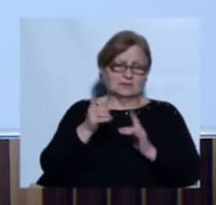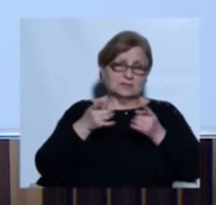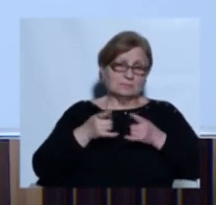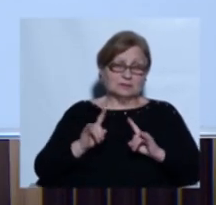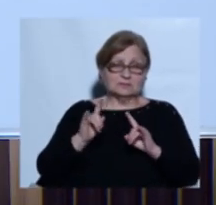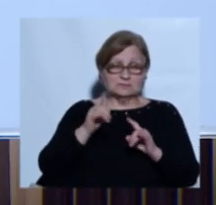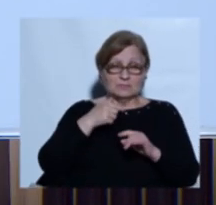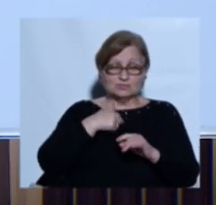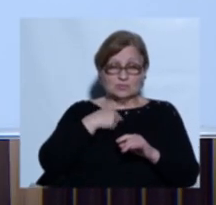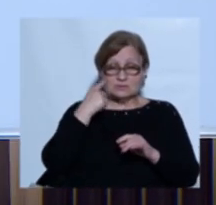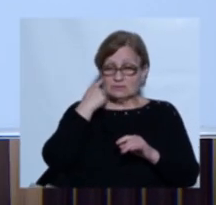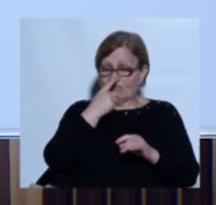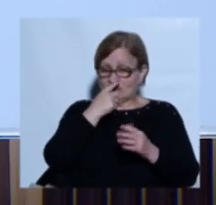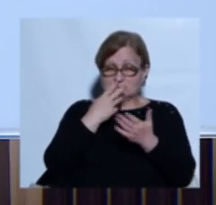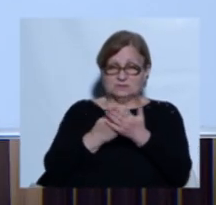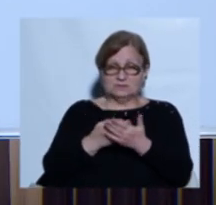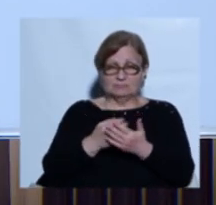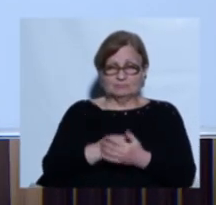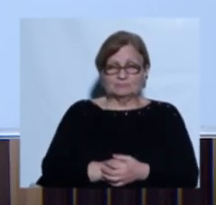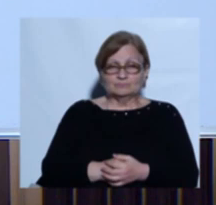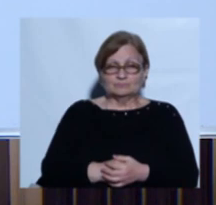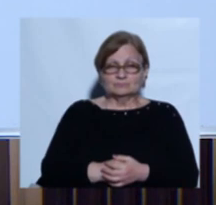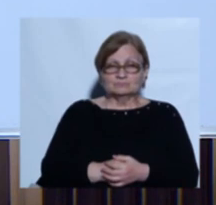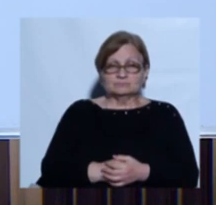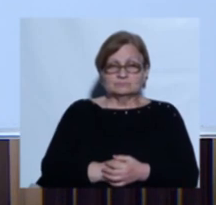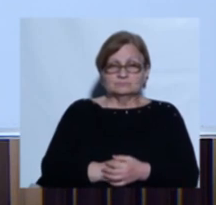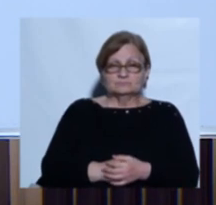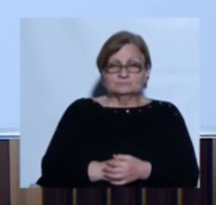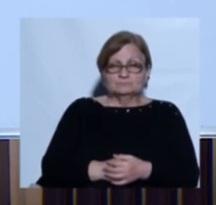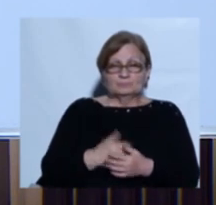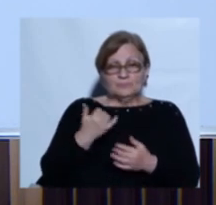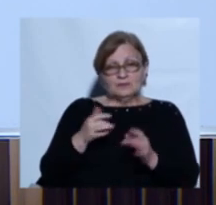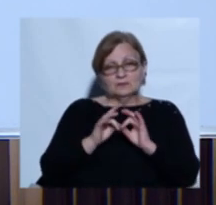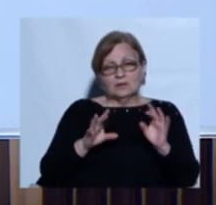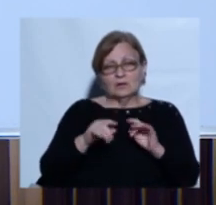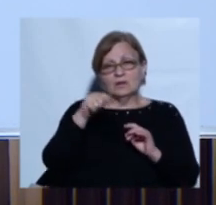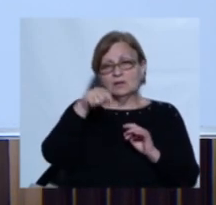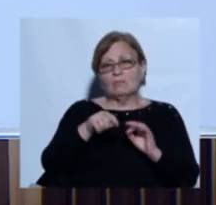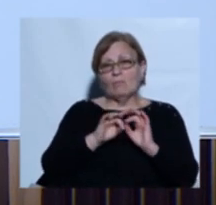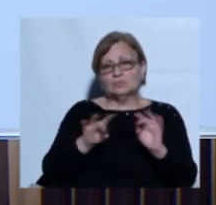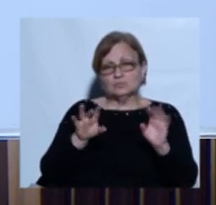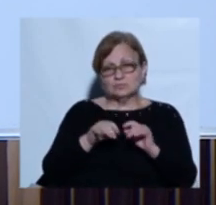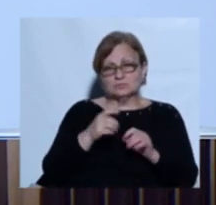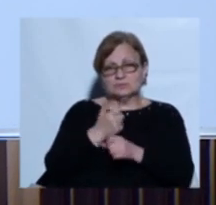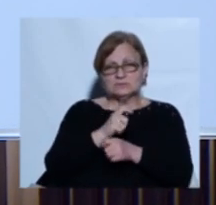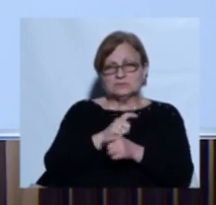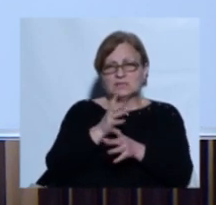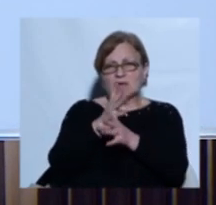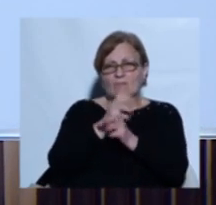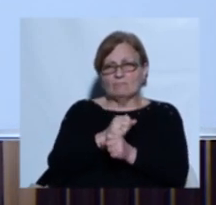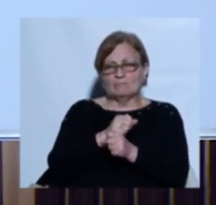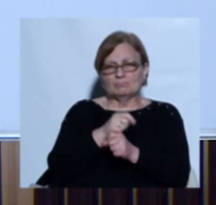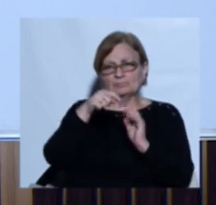ჩვენს თვალწინ, მკითხველის თვალწინ. ახლა საკუთრივ სიუჟეტზე გადავიდეთ. ძალიან მოკლედ გადმოვცეთ,